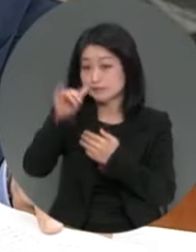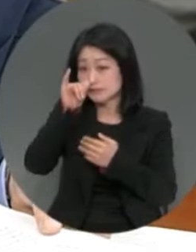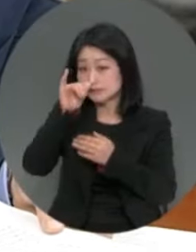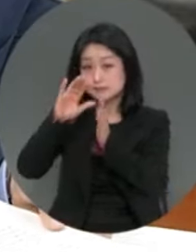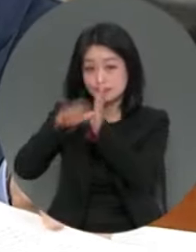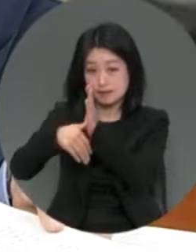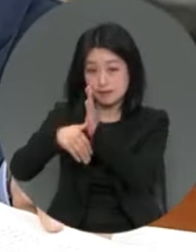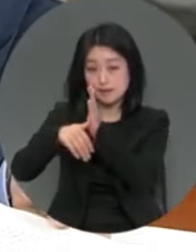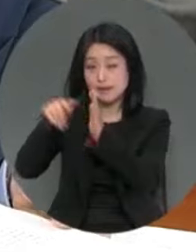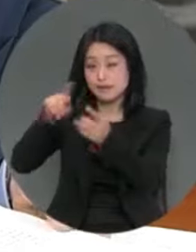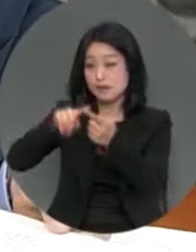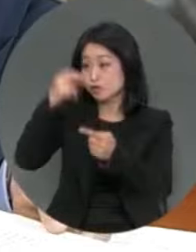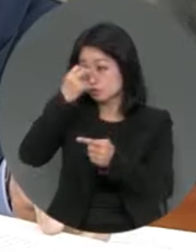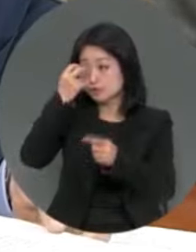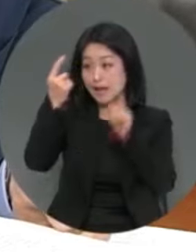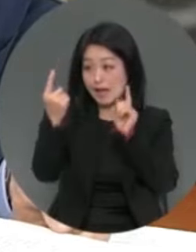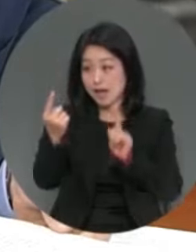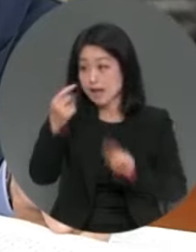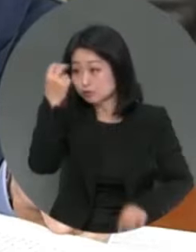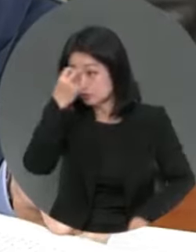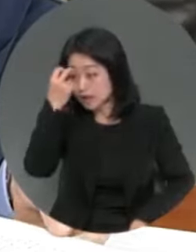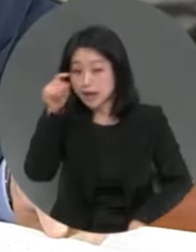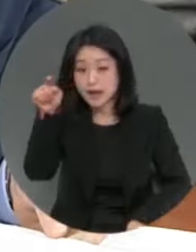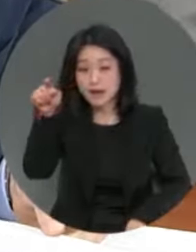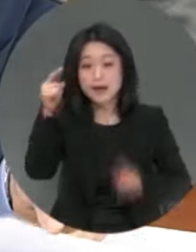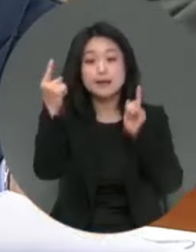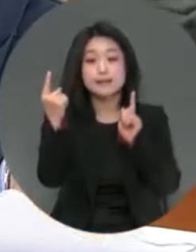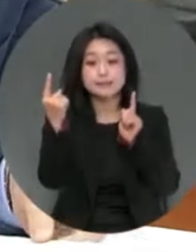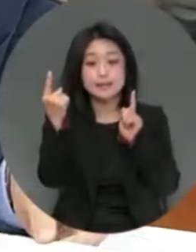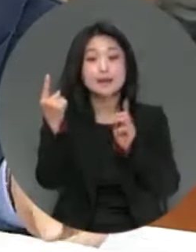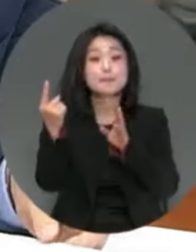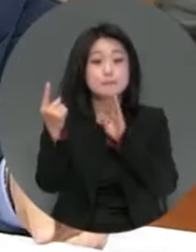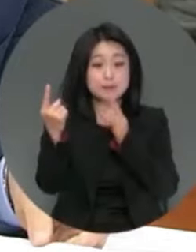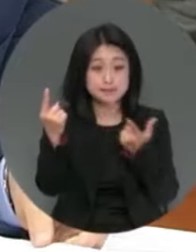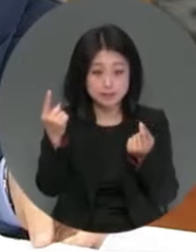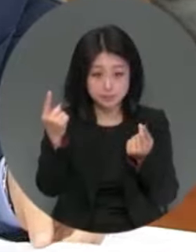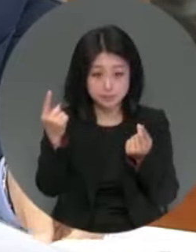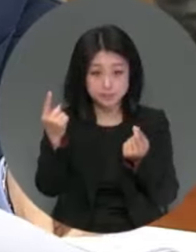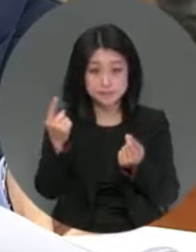벌어지면 거기에 대한 수사 대상인 건 맞습니까? 아닙니까? 수사 대상이 맞습니다. 예.